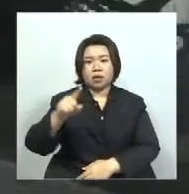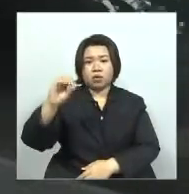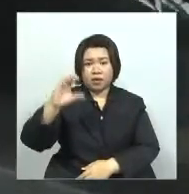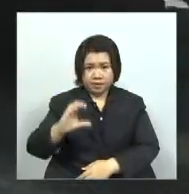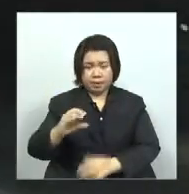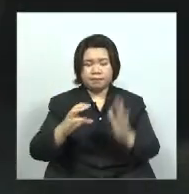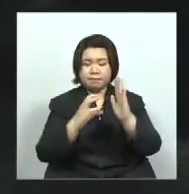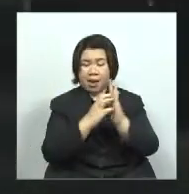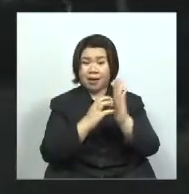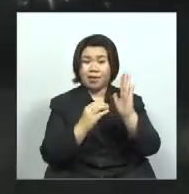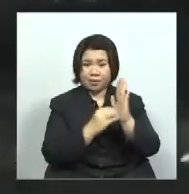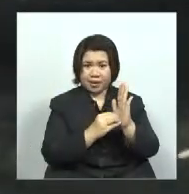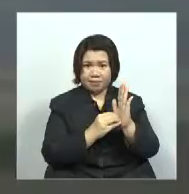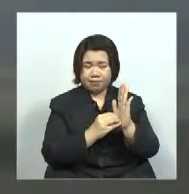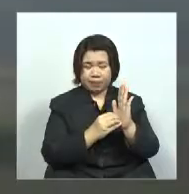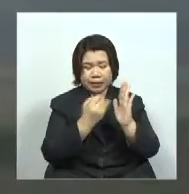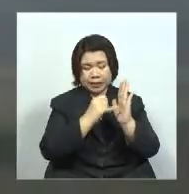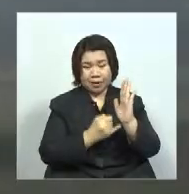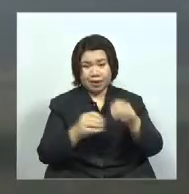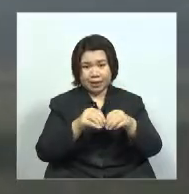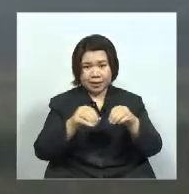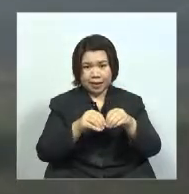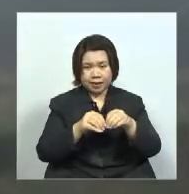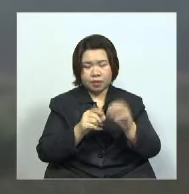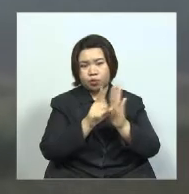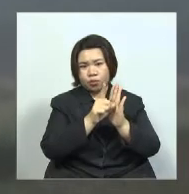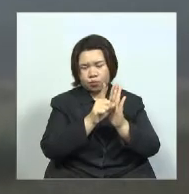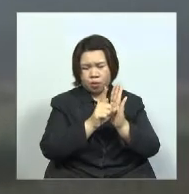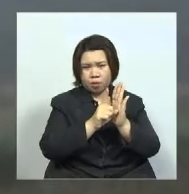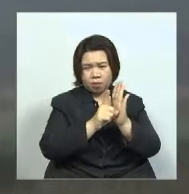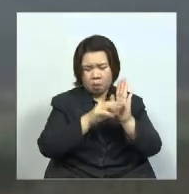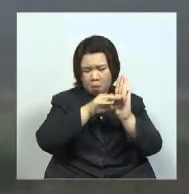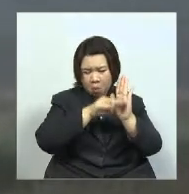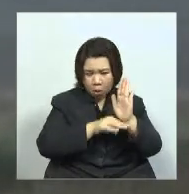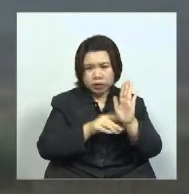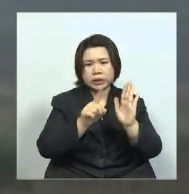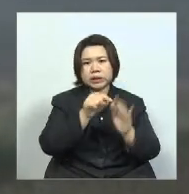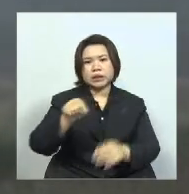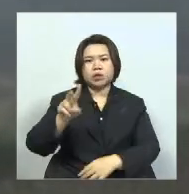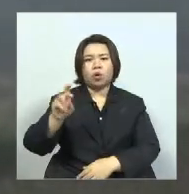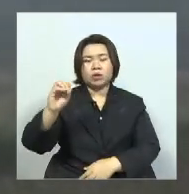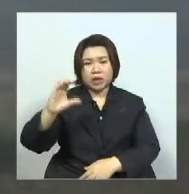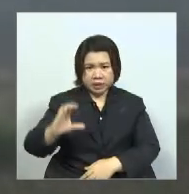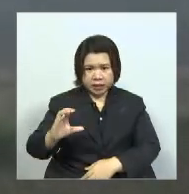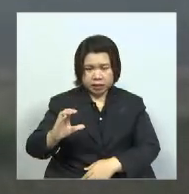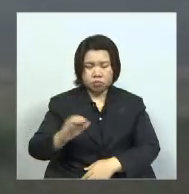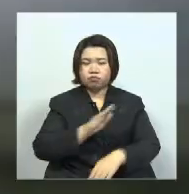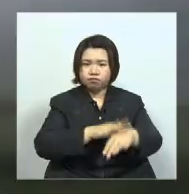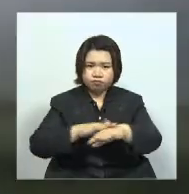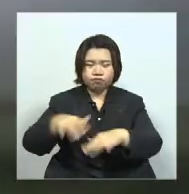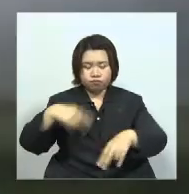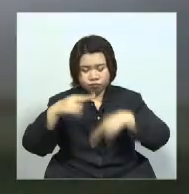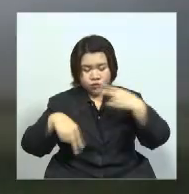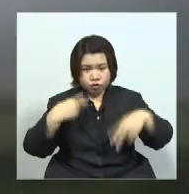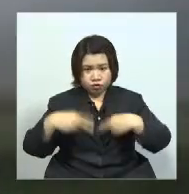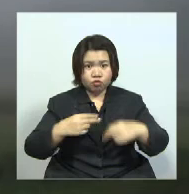สำหรบภาคกลางรวมทั้งกรงเทพ มหานครและปริมนทน อุนหภูิจะลดลงได้ 1-2 องศาเซลเซียสขอให้ประชาชน